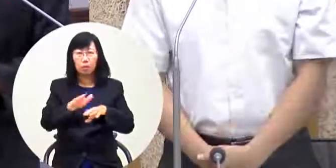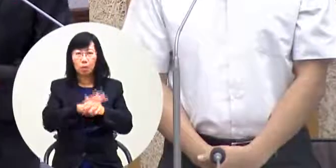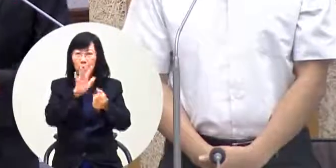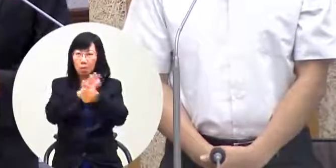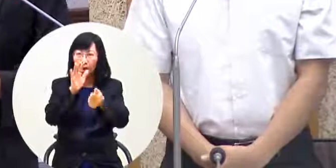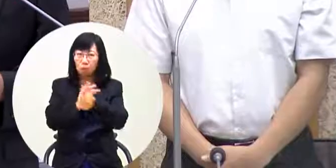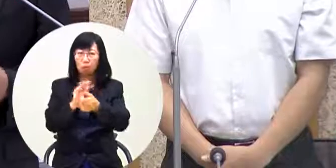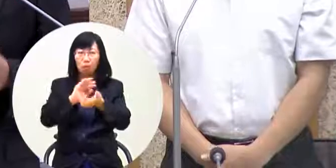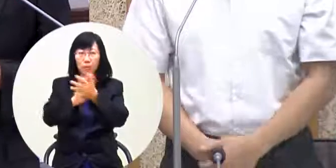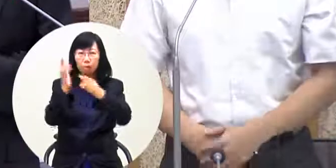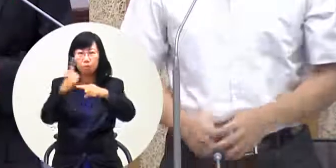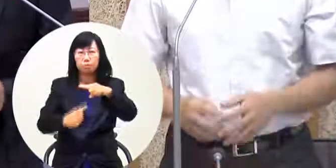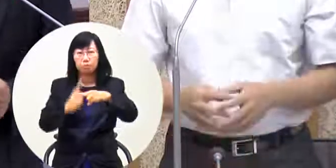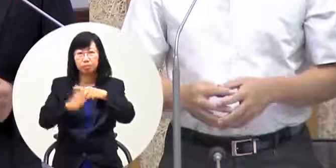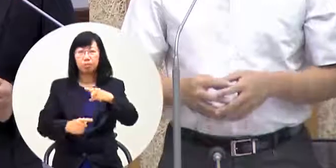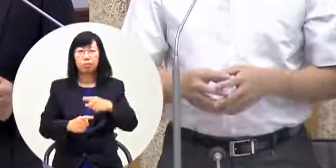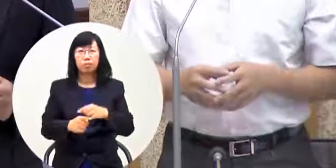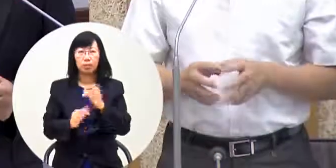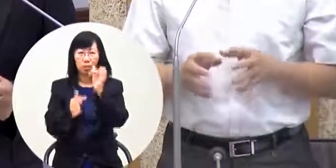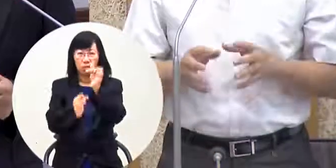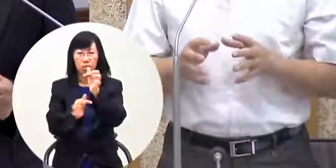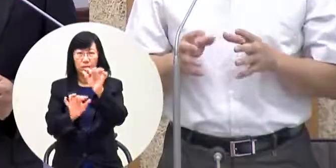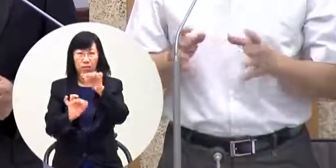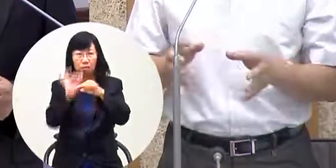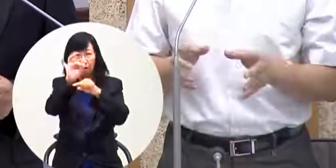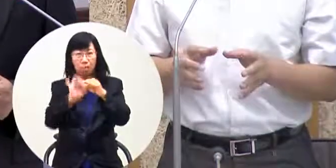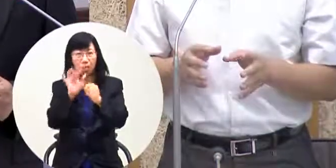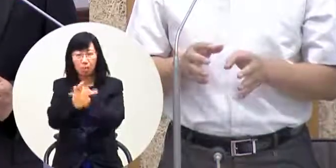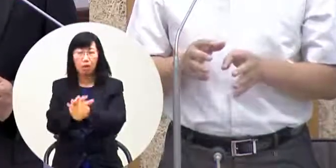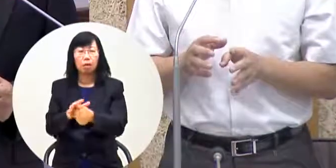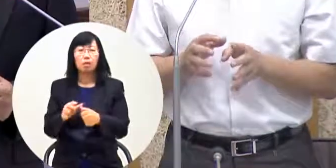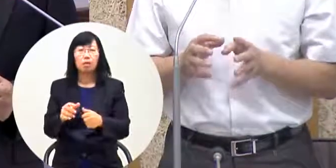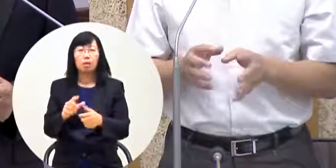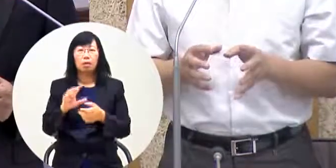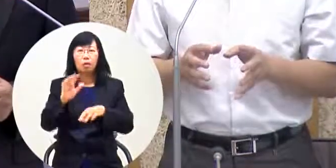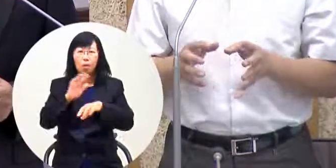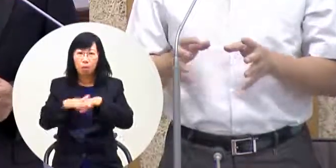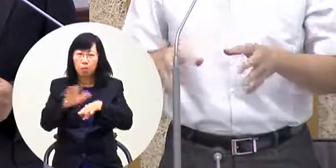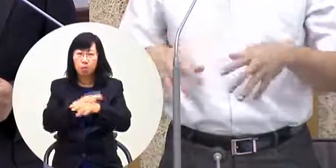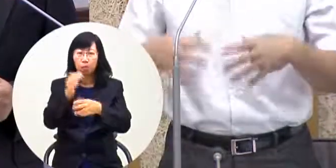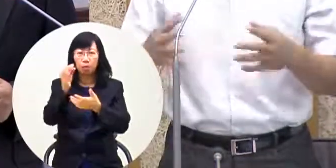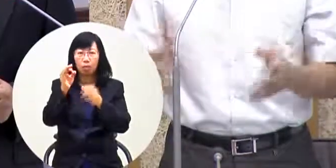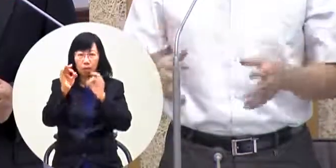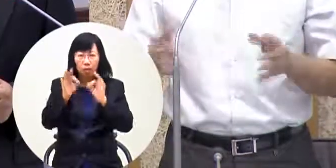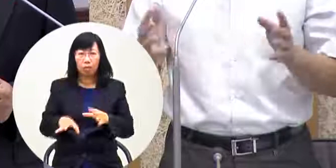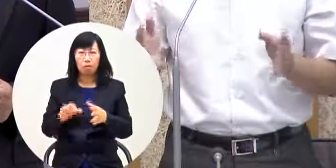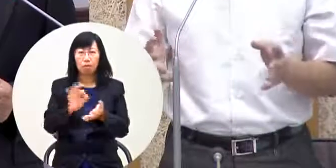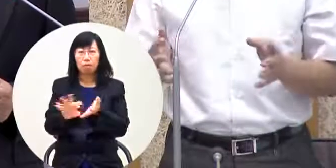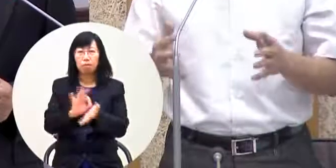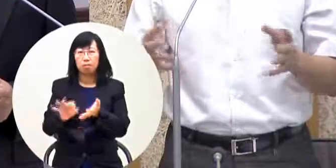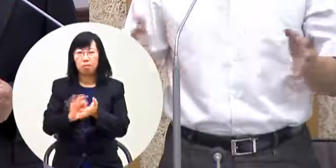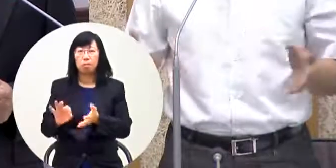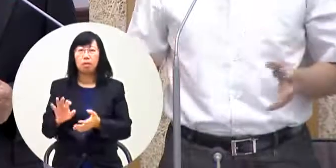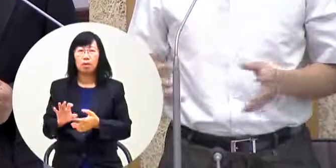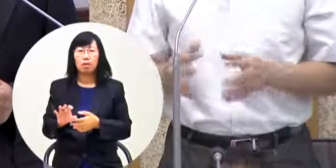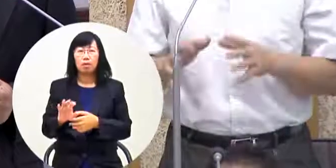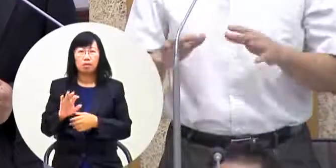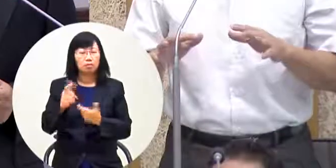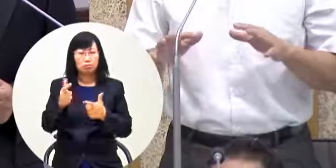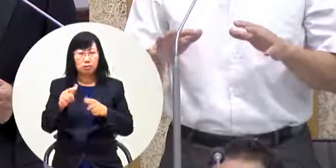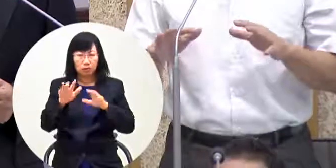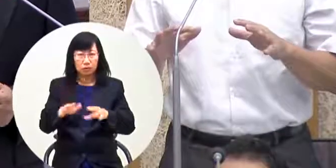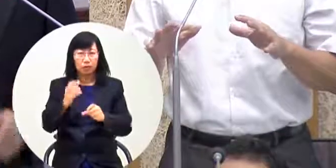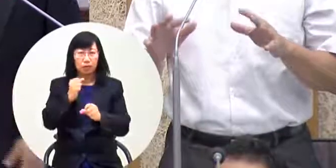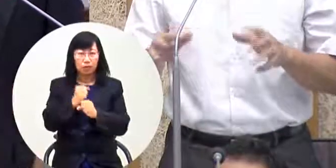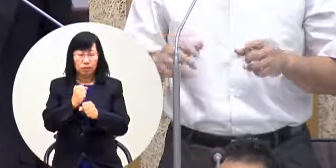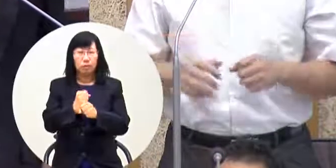钱也去用伊无啦， 应该没啦。我们这一次如果有做哈，就是很多设施会重新把它做得更自然、